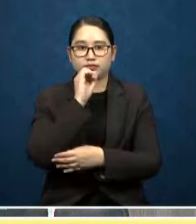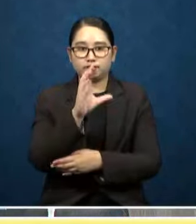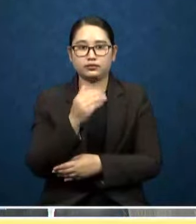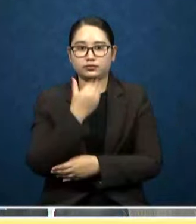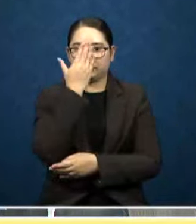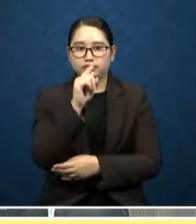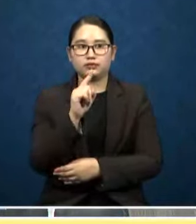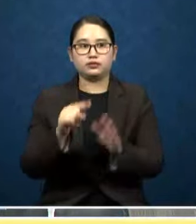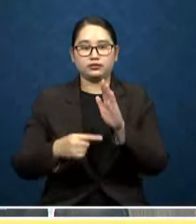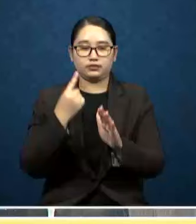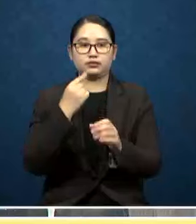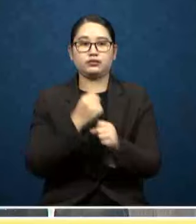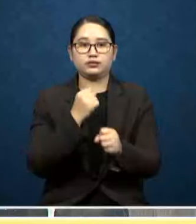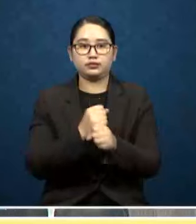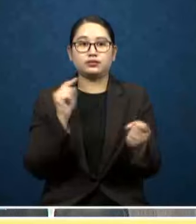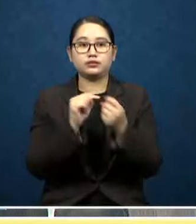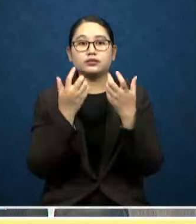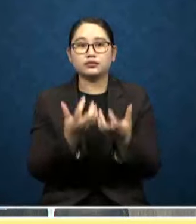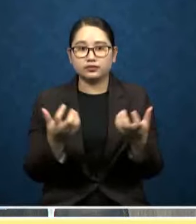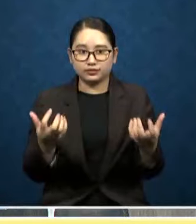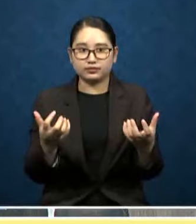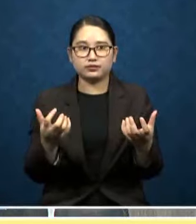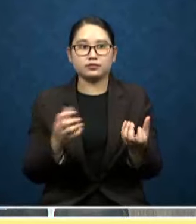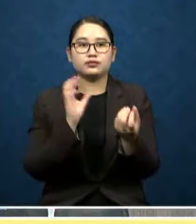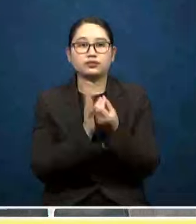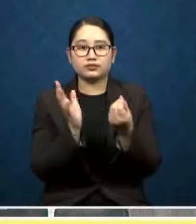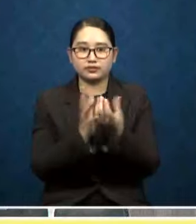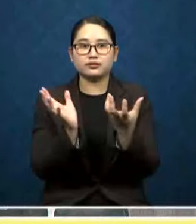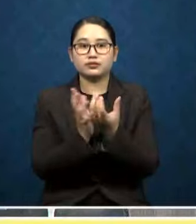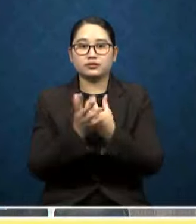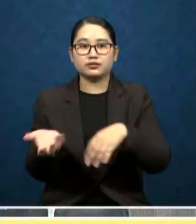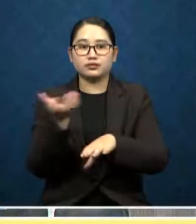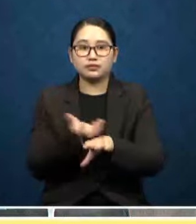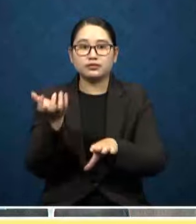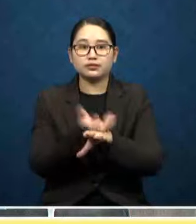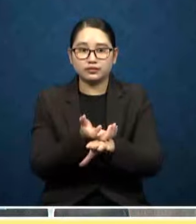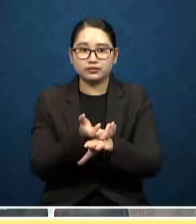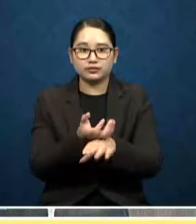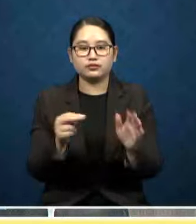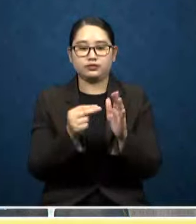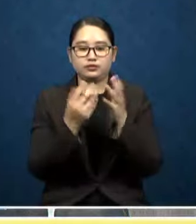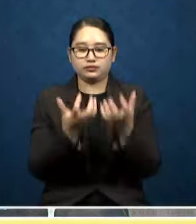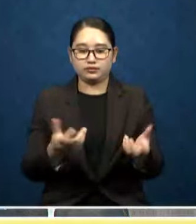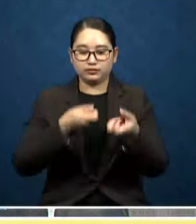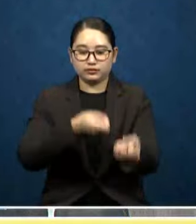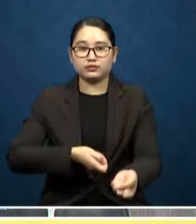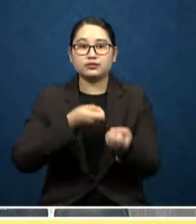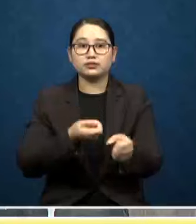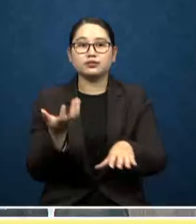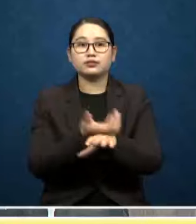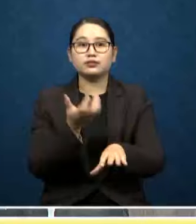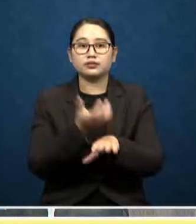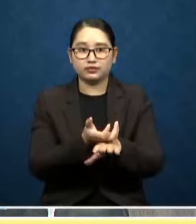ต้นทางของสินค้าที่จะบรรทุกคือผลิตผลของเกษตรกร